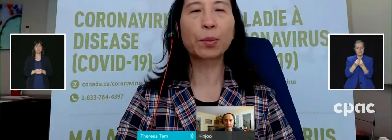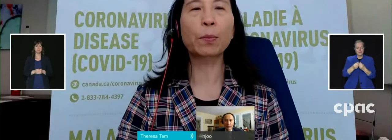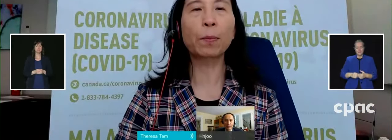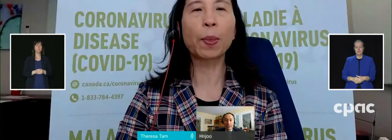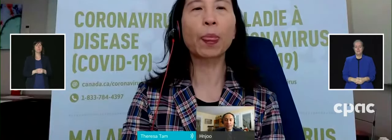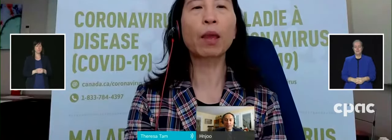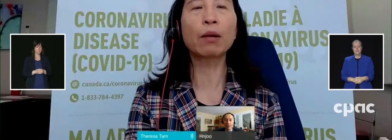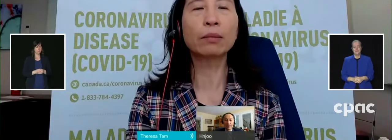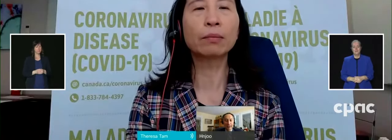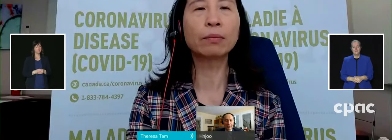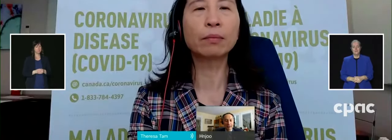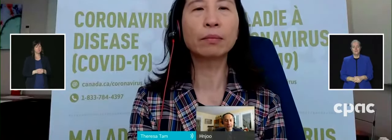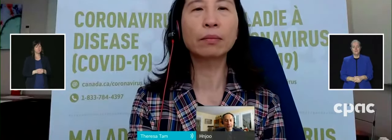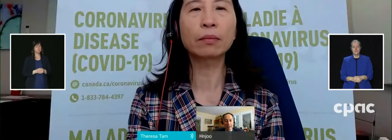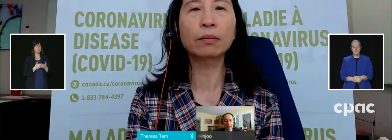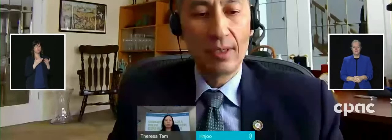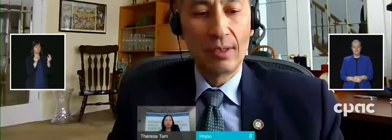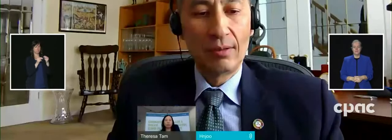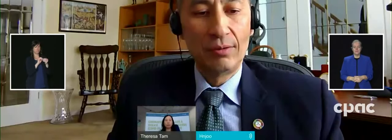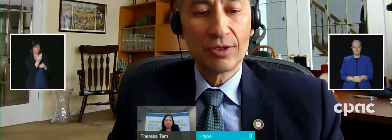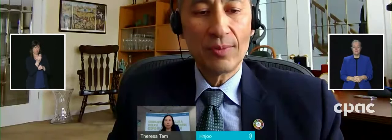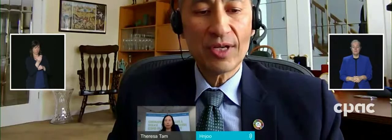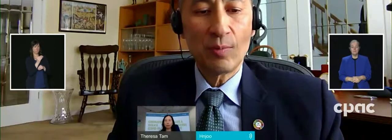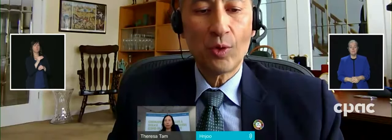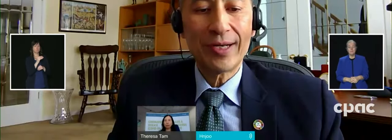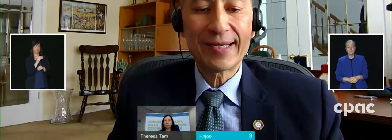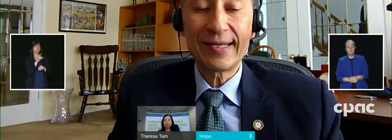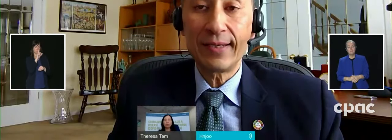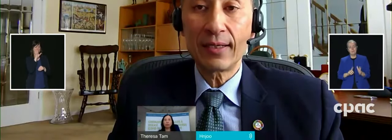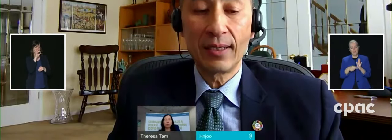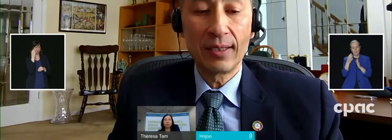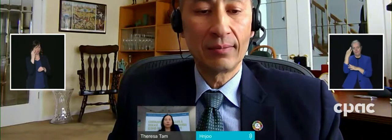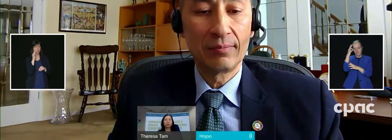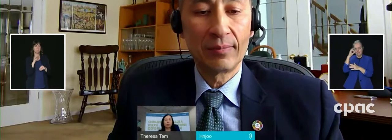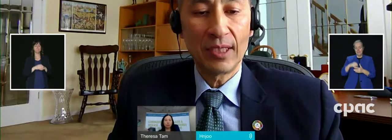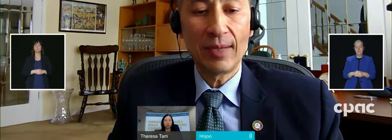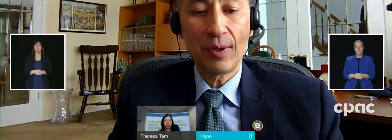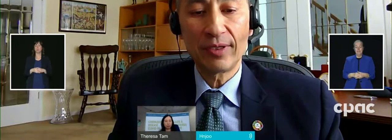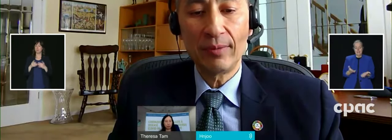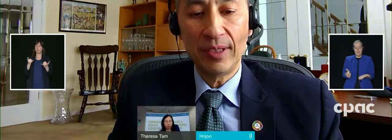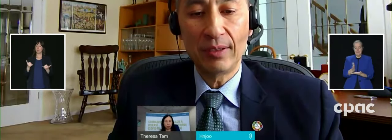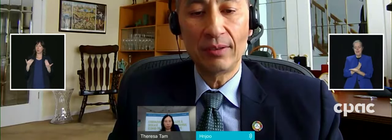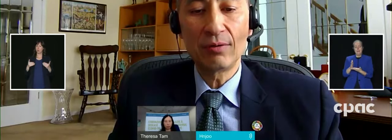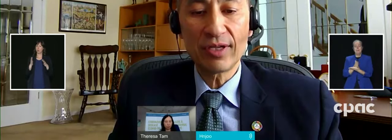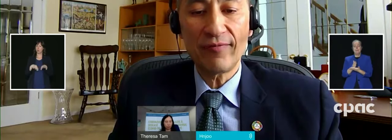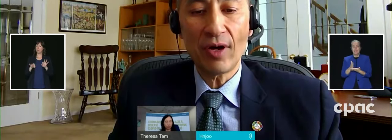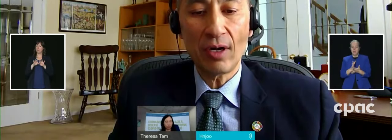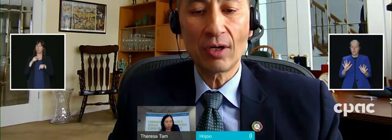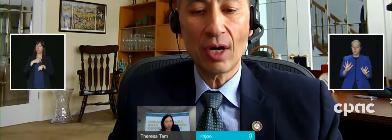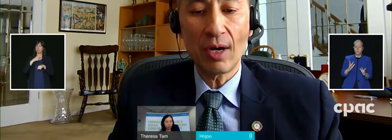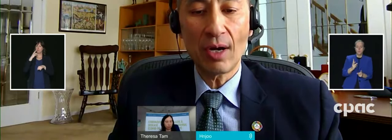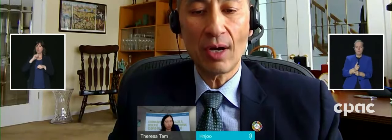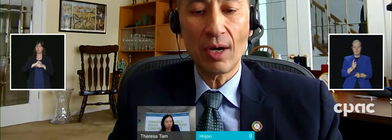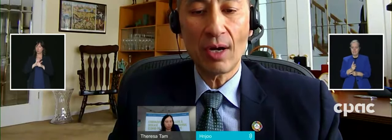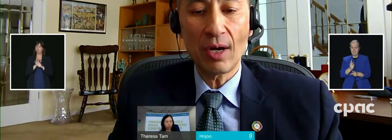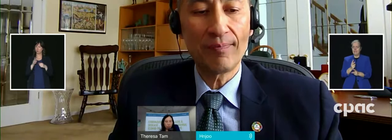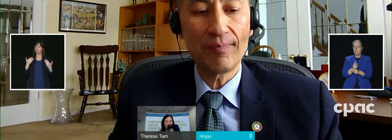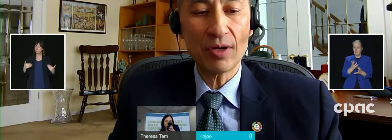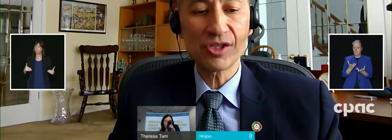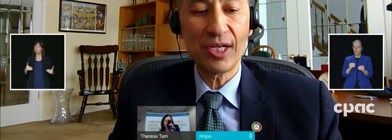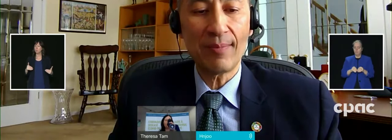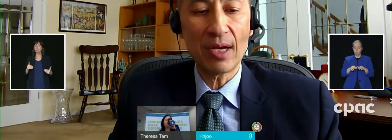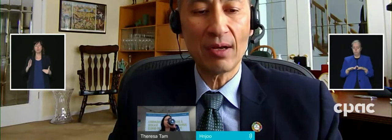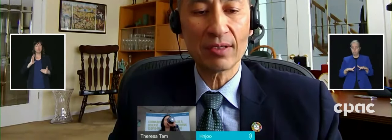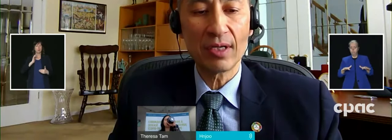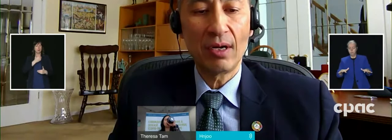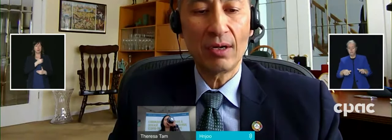you. Diapositive 14. Nous sommes à un point critique de la pandémie. Nos efforts ont commencé à faire